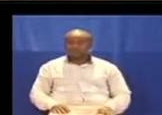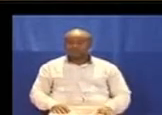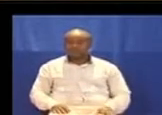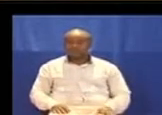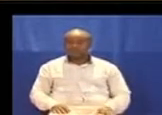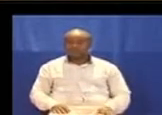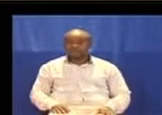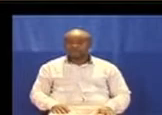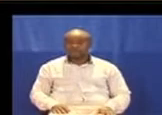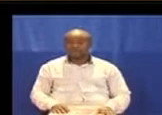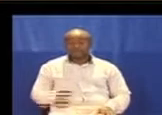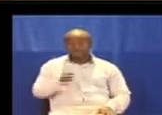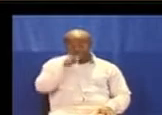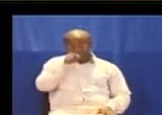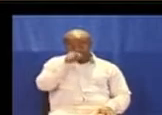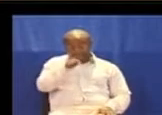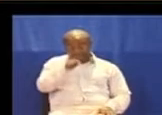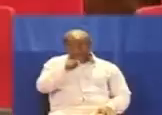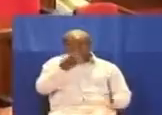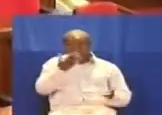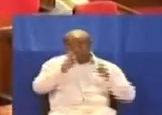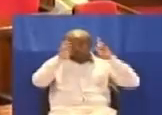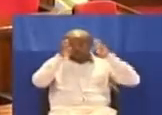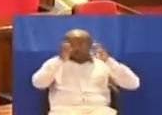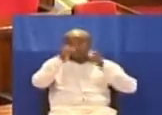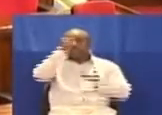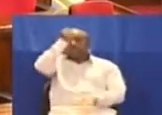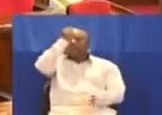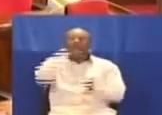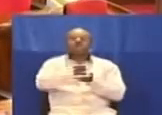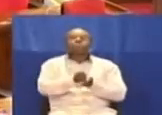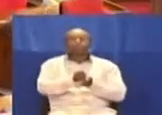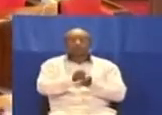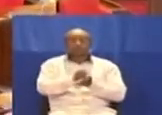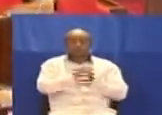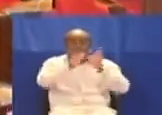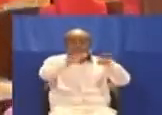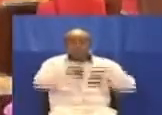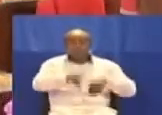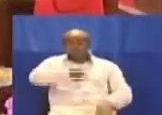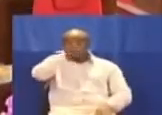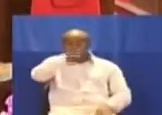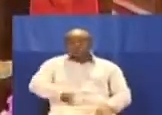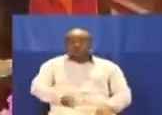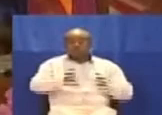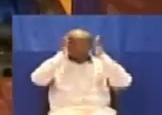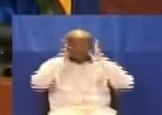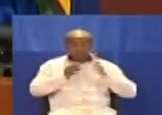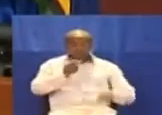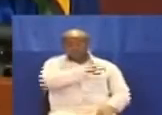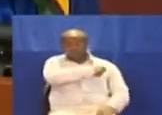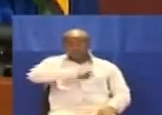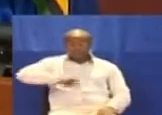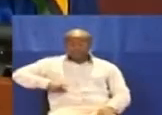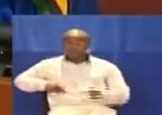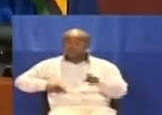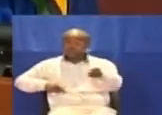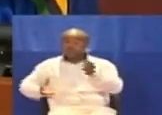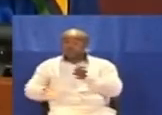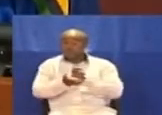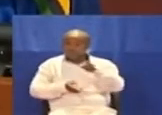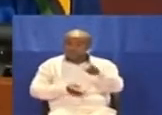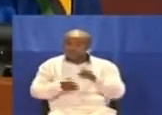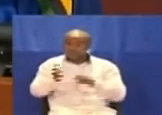Hoja hii ilikuwa ni azimio la Bunge la kumpongeza Rais wa Jamhuri ya Muungano wa Tanzania Dr. John Joseph Pombe Magufuli kwa